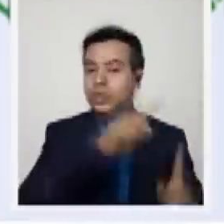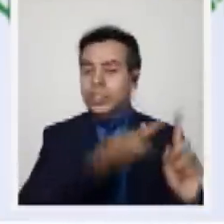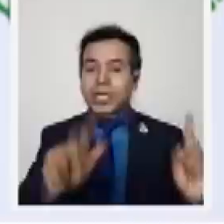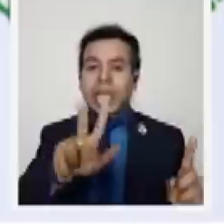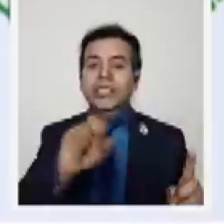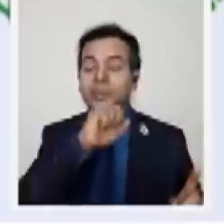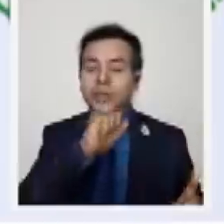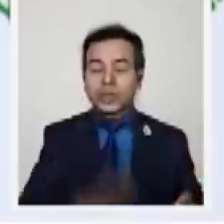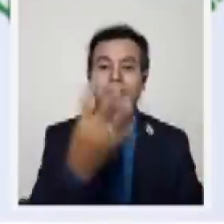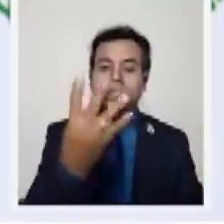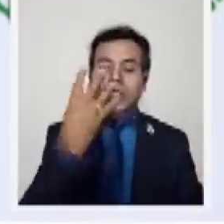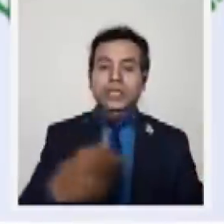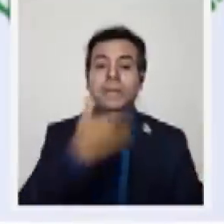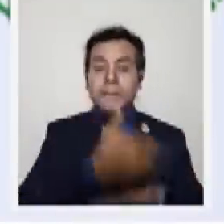12 জন,